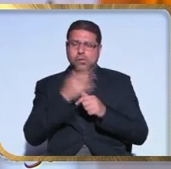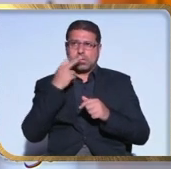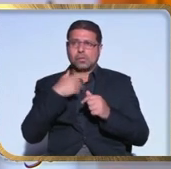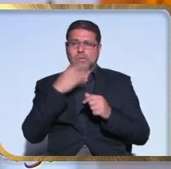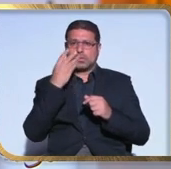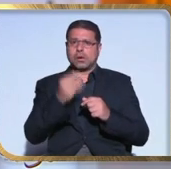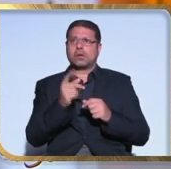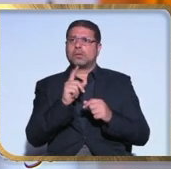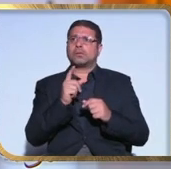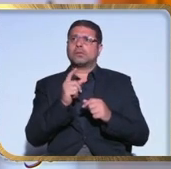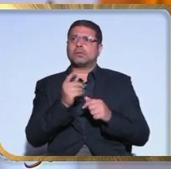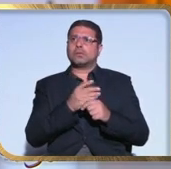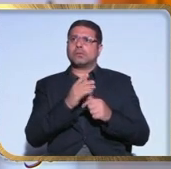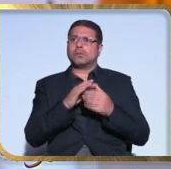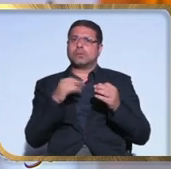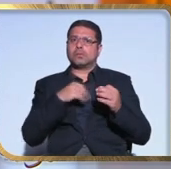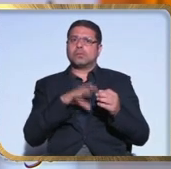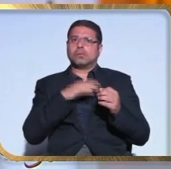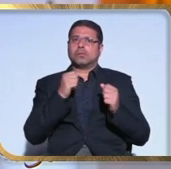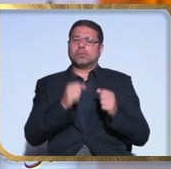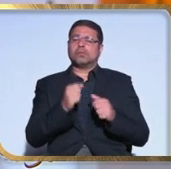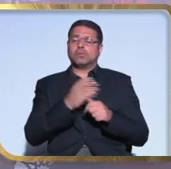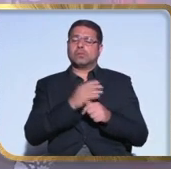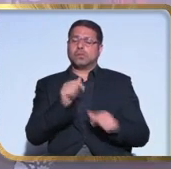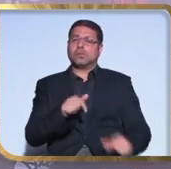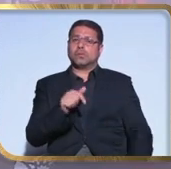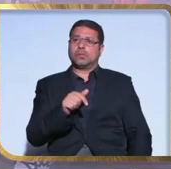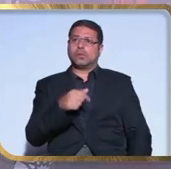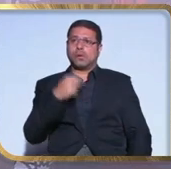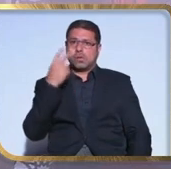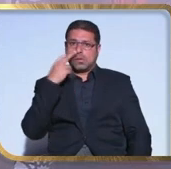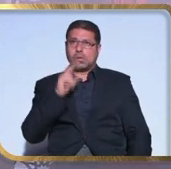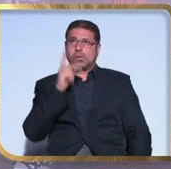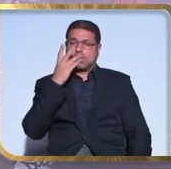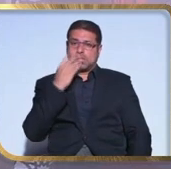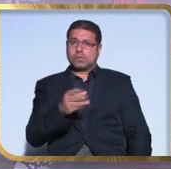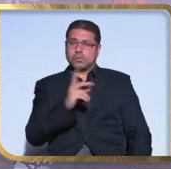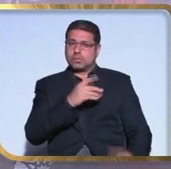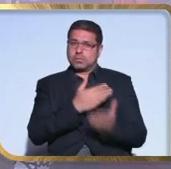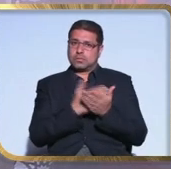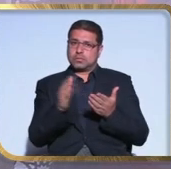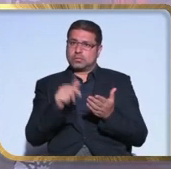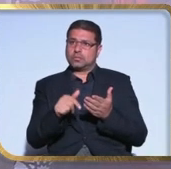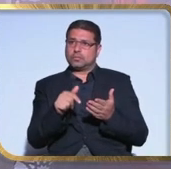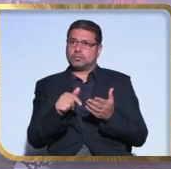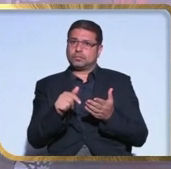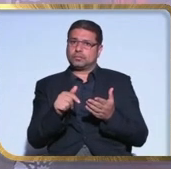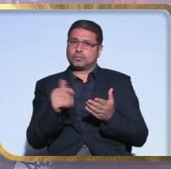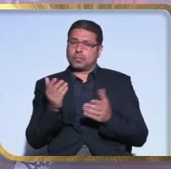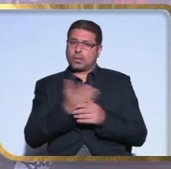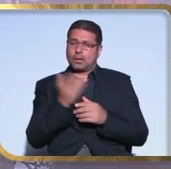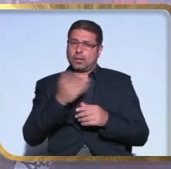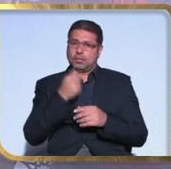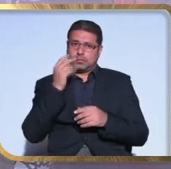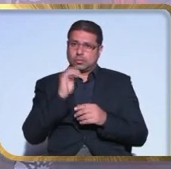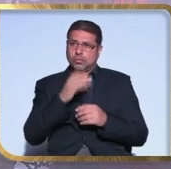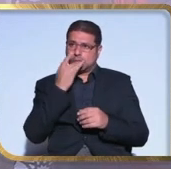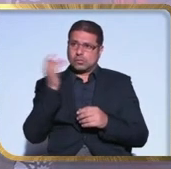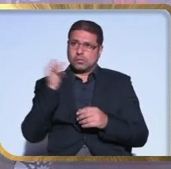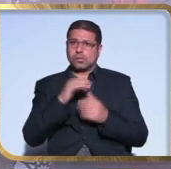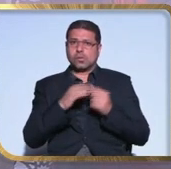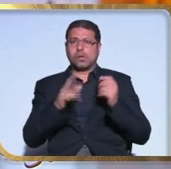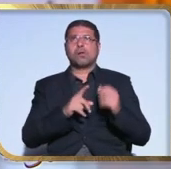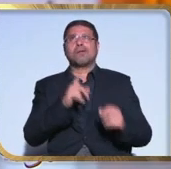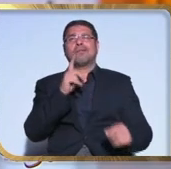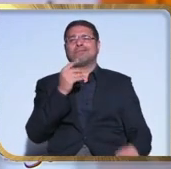هيف فالحاجات دي بتخوفنا او هل في اخطاء ربنا مش هيسامح عليها مهما نتوب ونرجع يا ستي ده